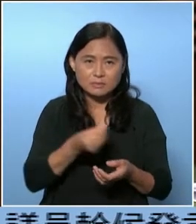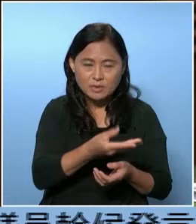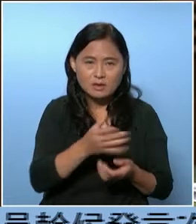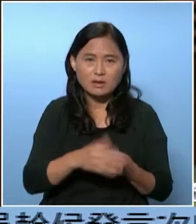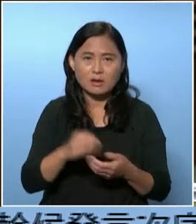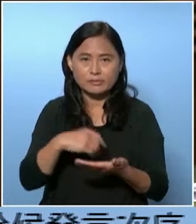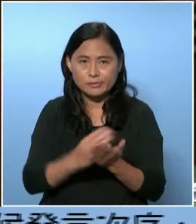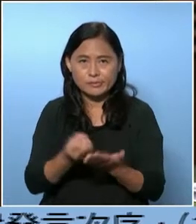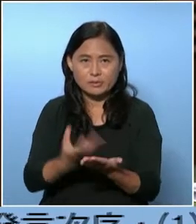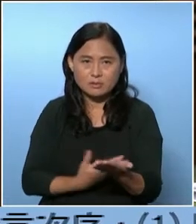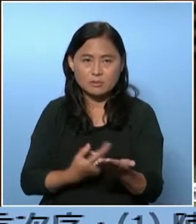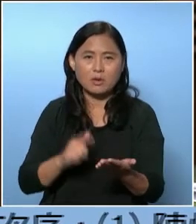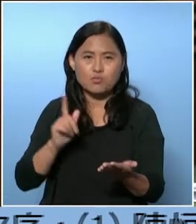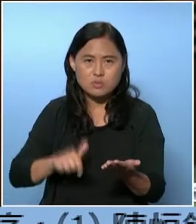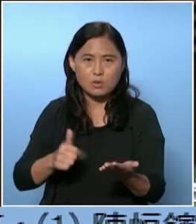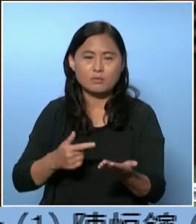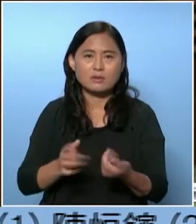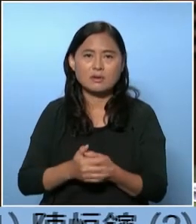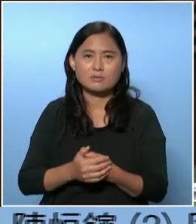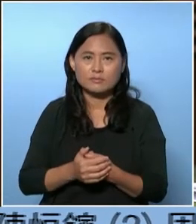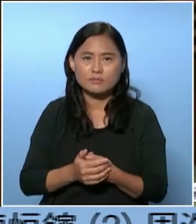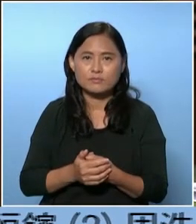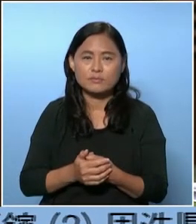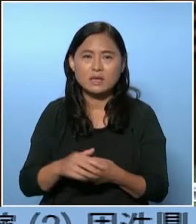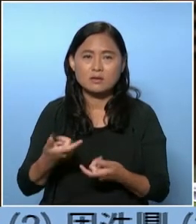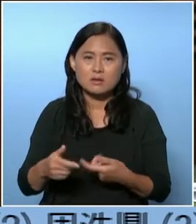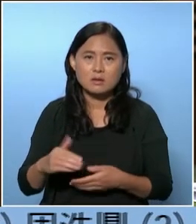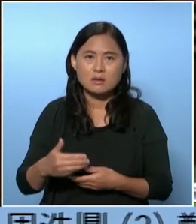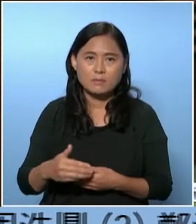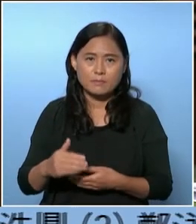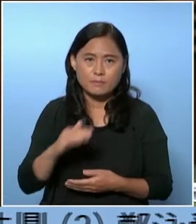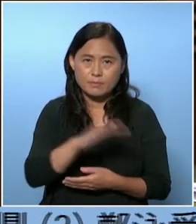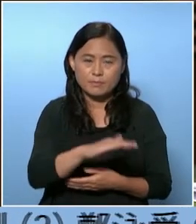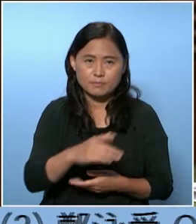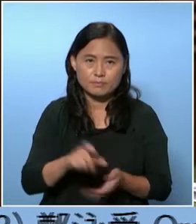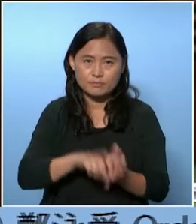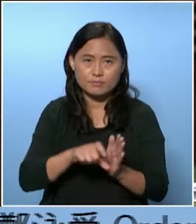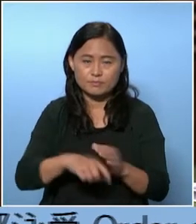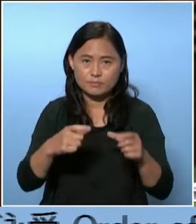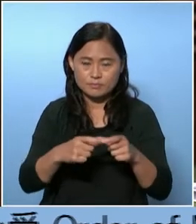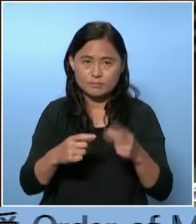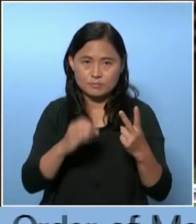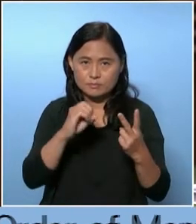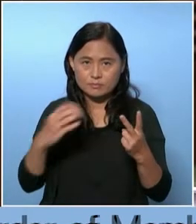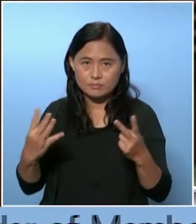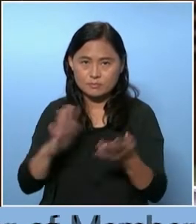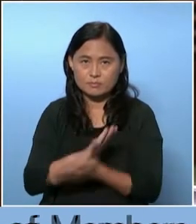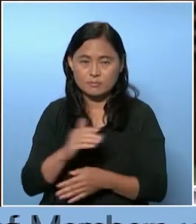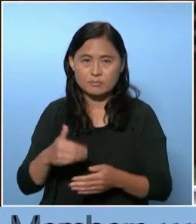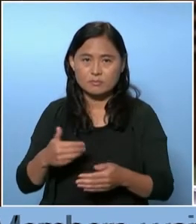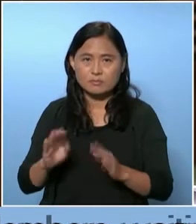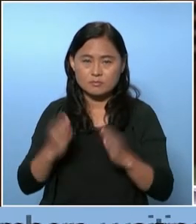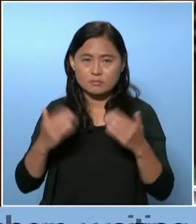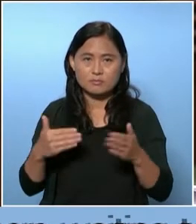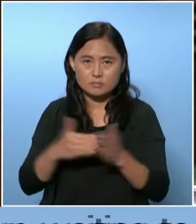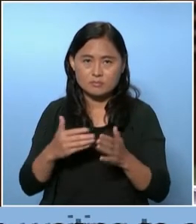文。另外，由於泊車的儲值卡自2004年起已經停用，條例草案亦